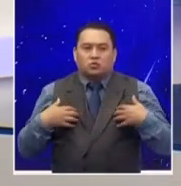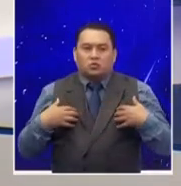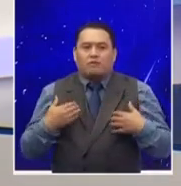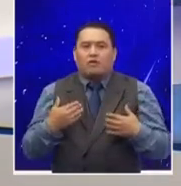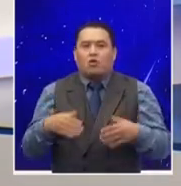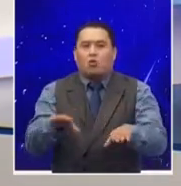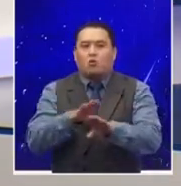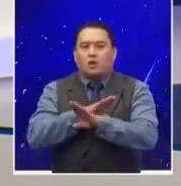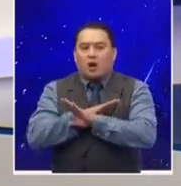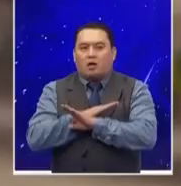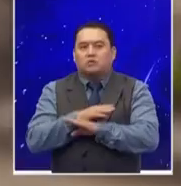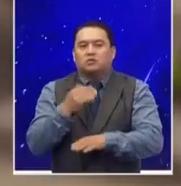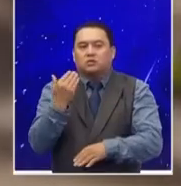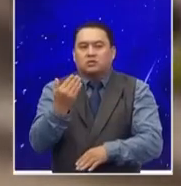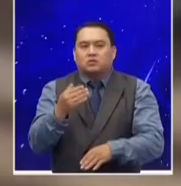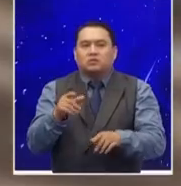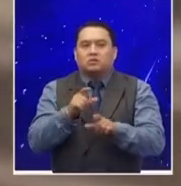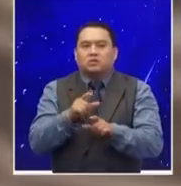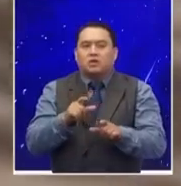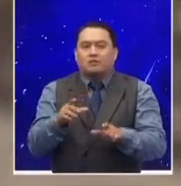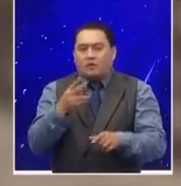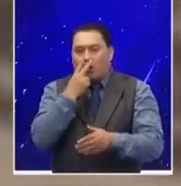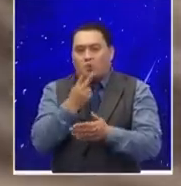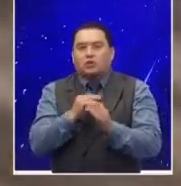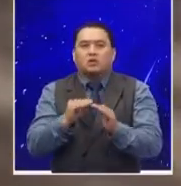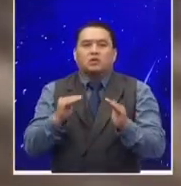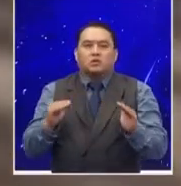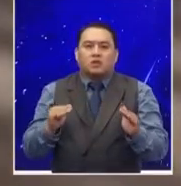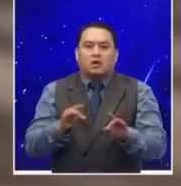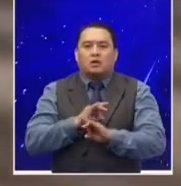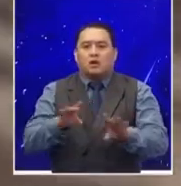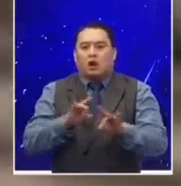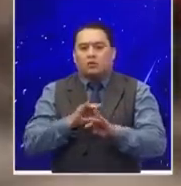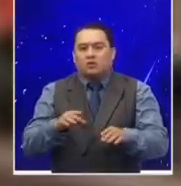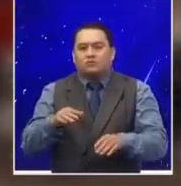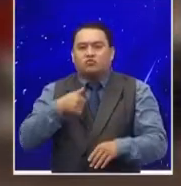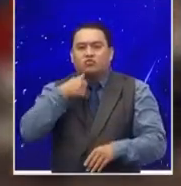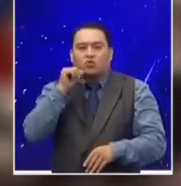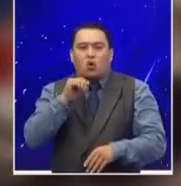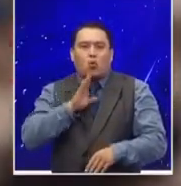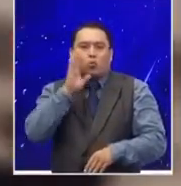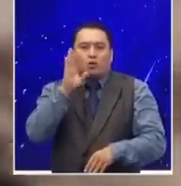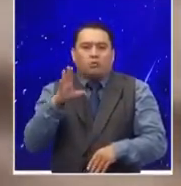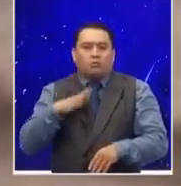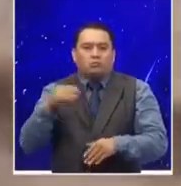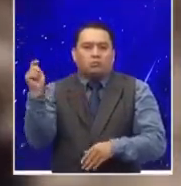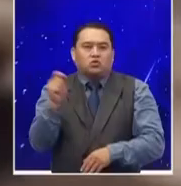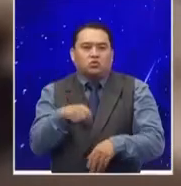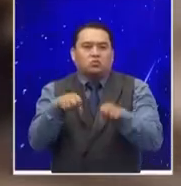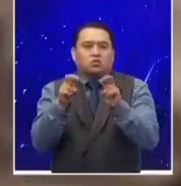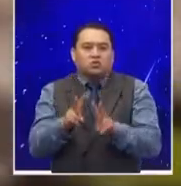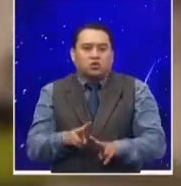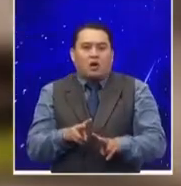судорогах. Все это, по словам очевидцев, происходило на глазах у детей, передает Лада КИЗ. Вчера утром пришли люди,